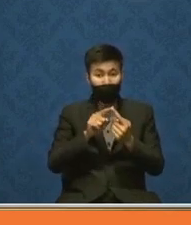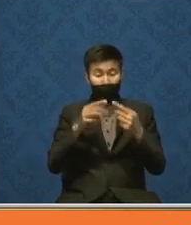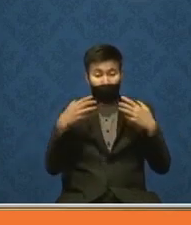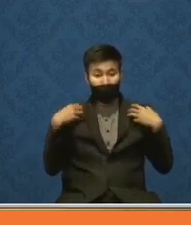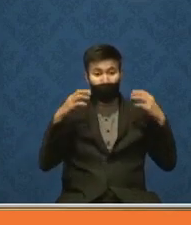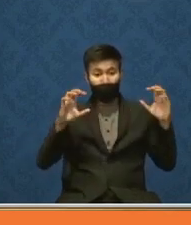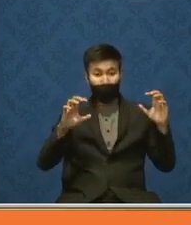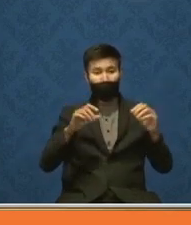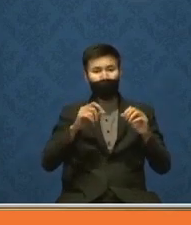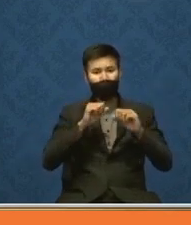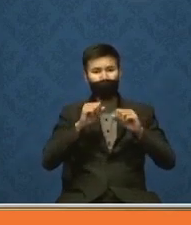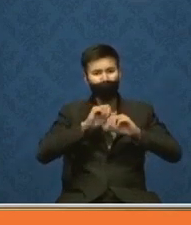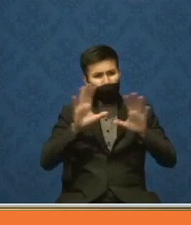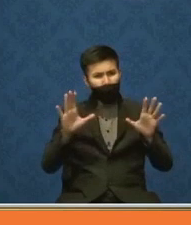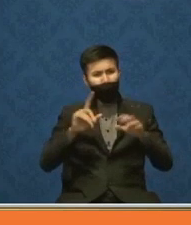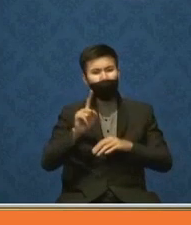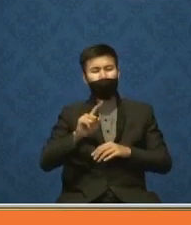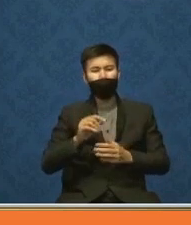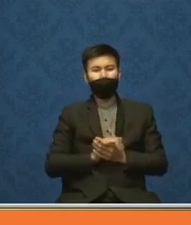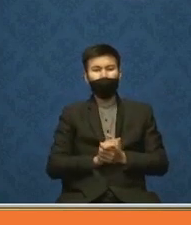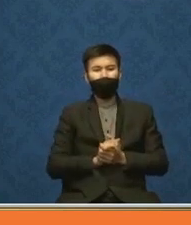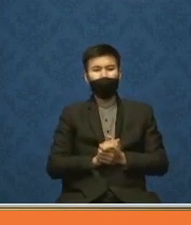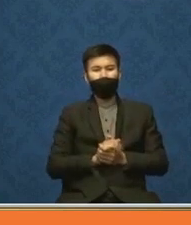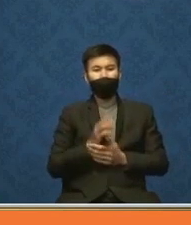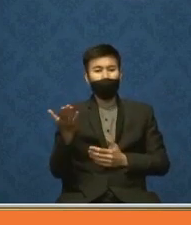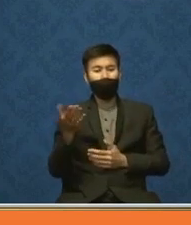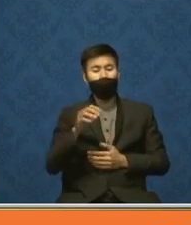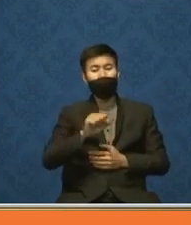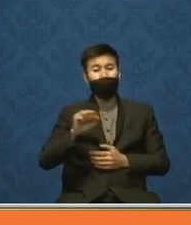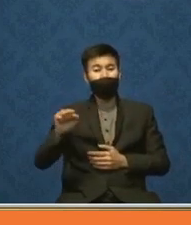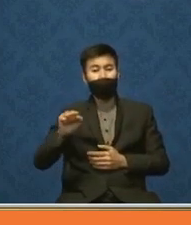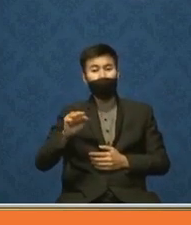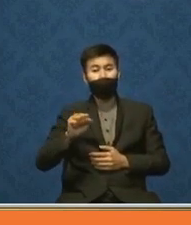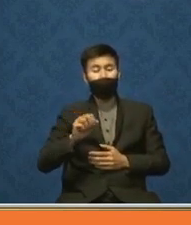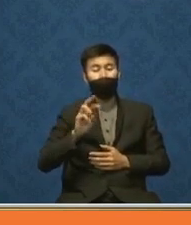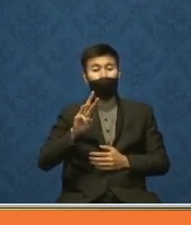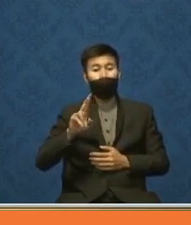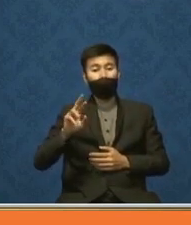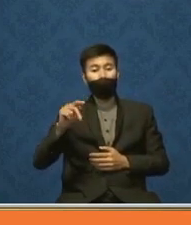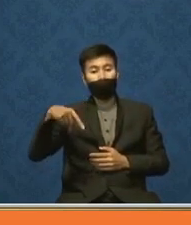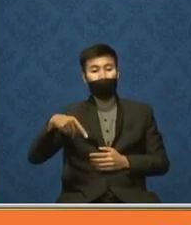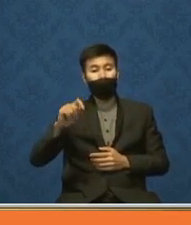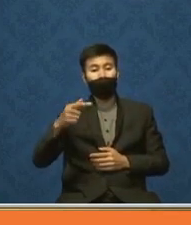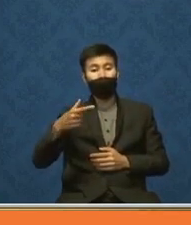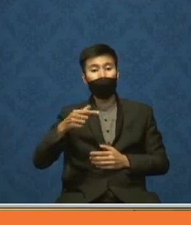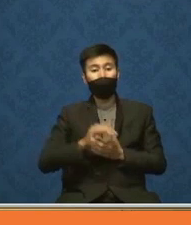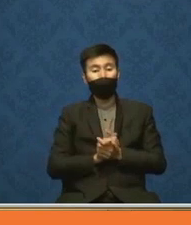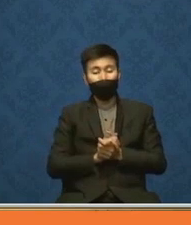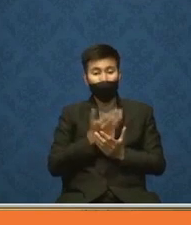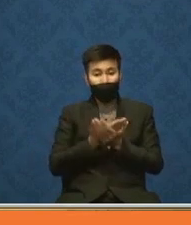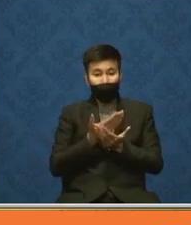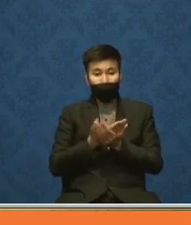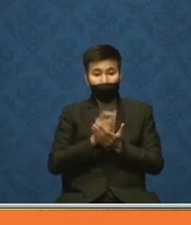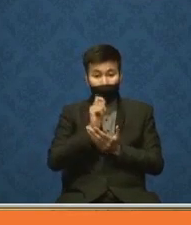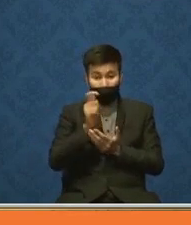าลก้าวไกลนั้นก็ชัดเจนครับเพื่อนส.ส.ณัฐพงษ์เรืองปัญญาวุฒิก็เสนอไว้ว่าสัดส่วนรายได้ของท้องถิ่นต่อส่วนกล